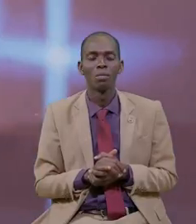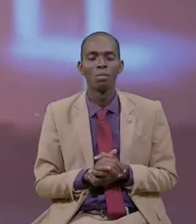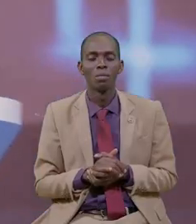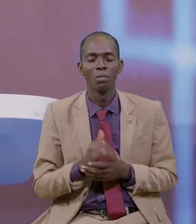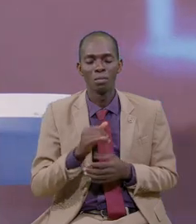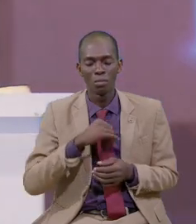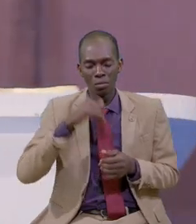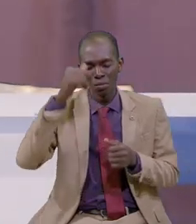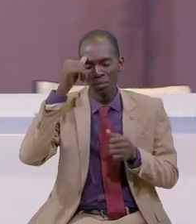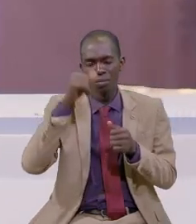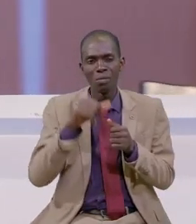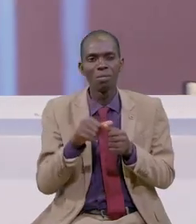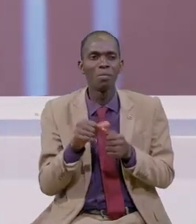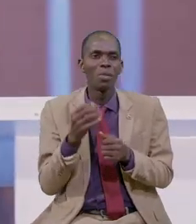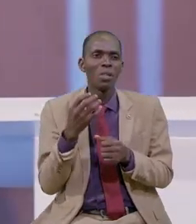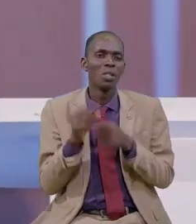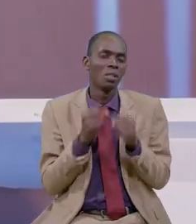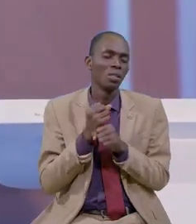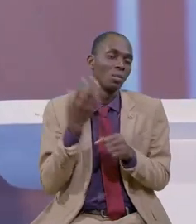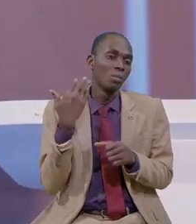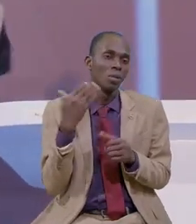Je me rappelle, quelques années,